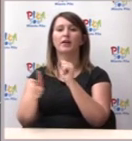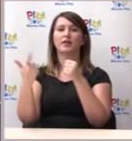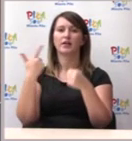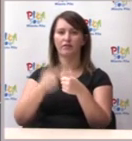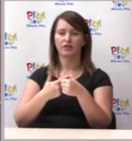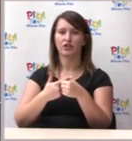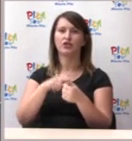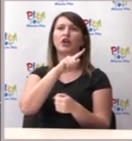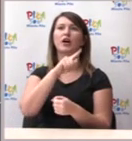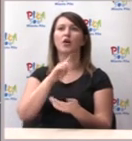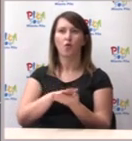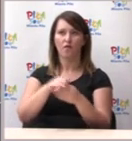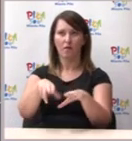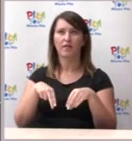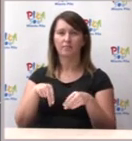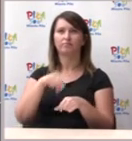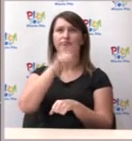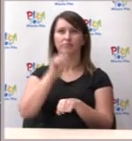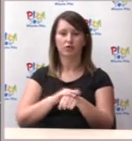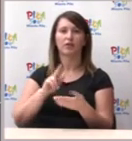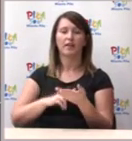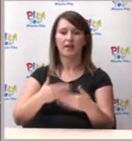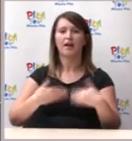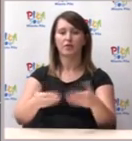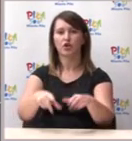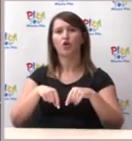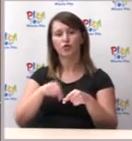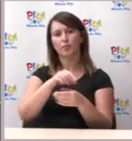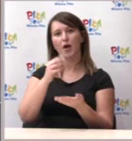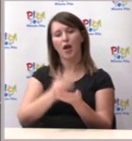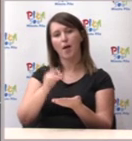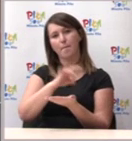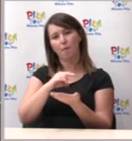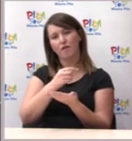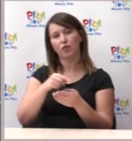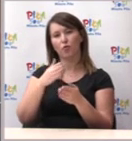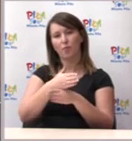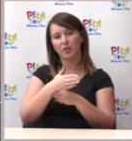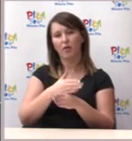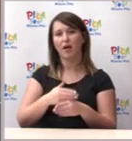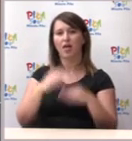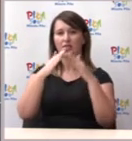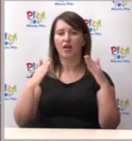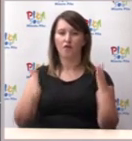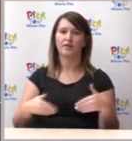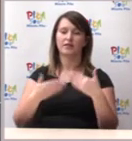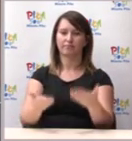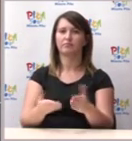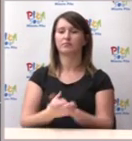sprawie wyrażenia zgody na przyjęcie przez gminę Piła od powiatu pilskiego darowizny nieruchomości. W